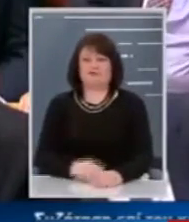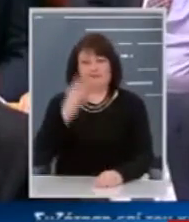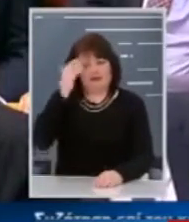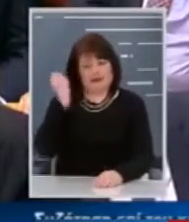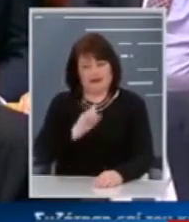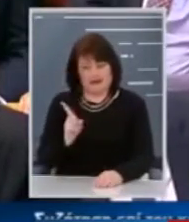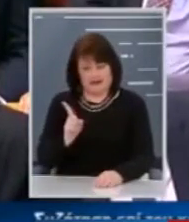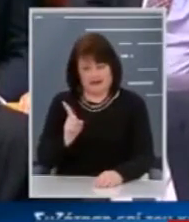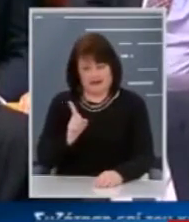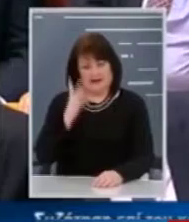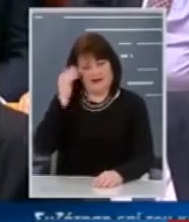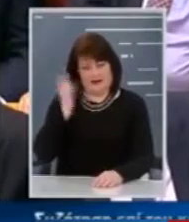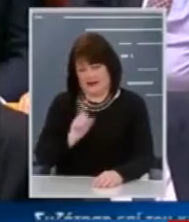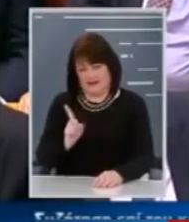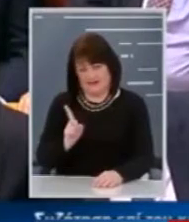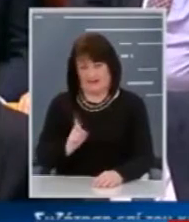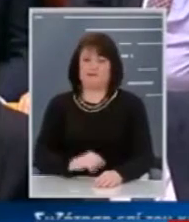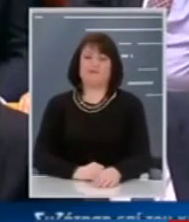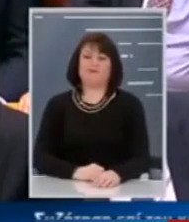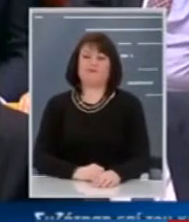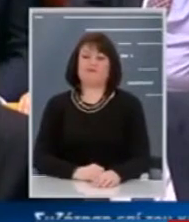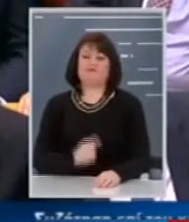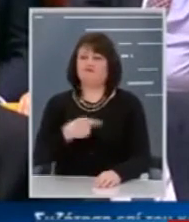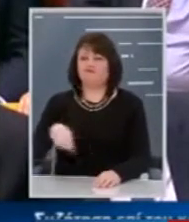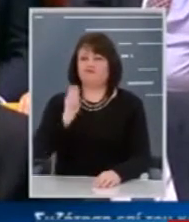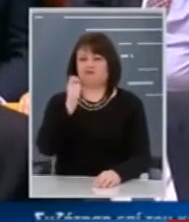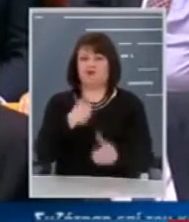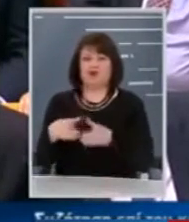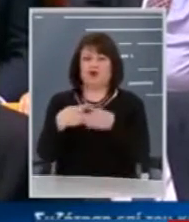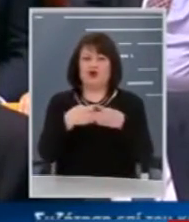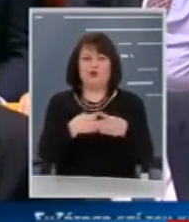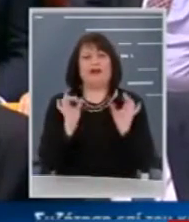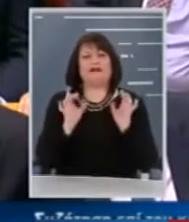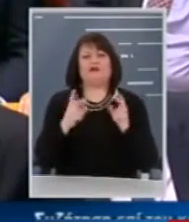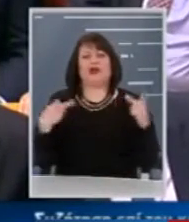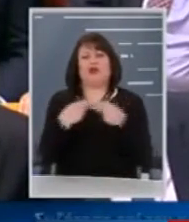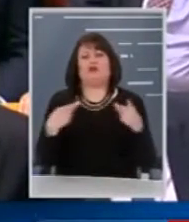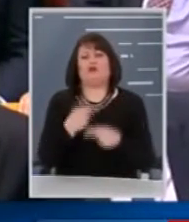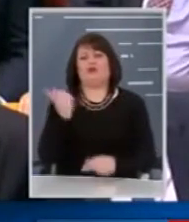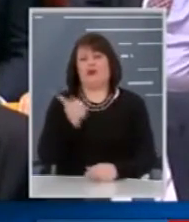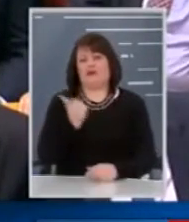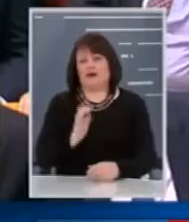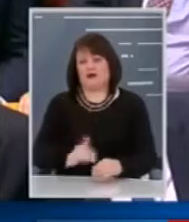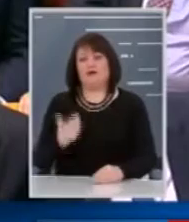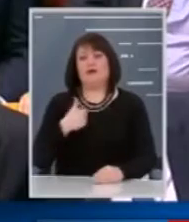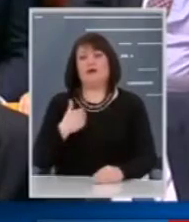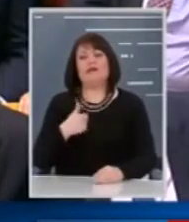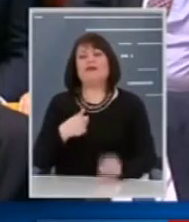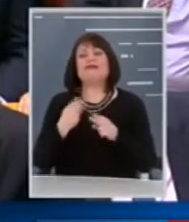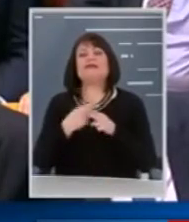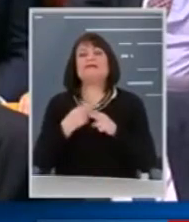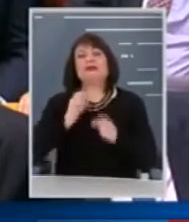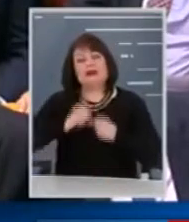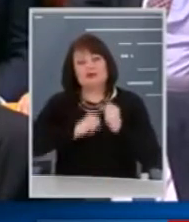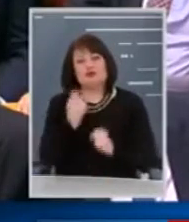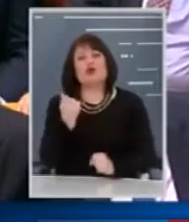ξεχνάμε αυτό. Να μην το ξεχνάμε αυτό. Κανένα άλλο κόμμα δεν έχει κουρέψει τα δάνειά του. Εμείς κάνουμε μια πολύ σημαντική